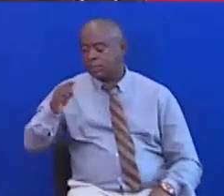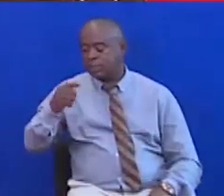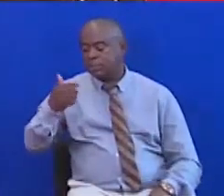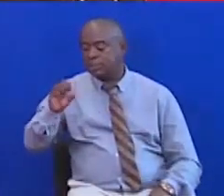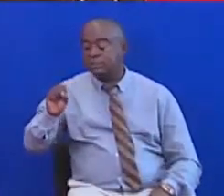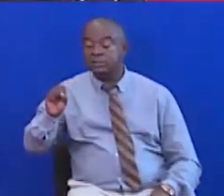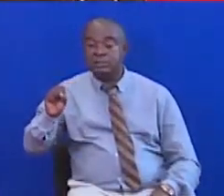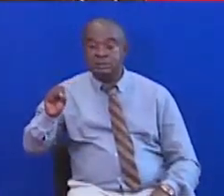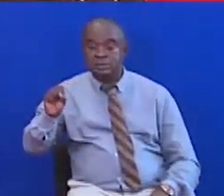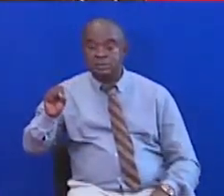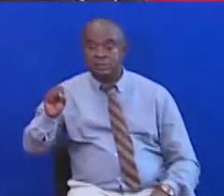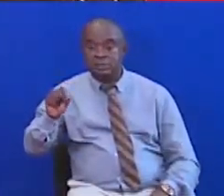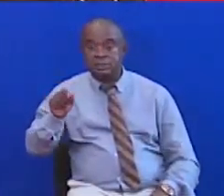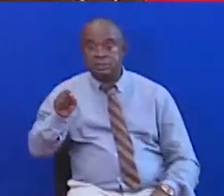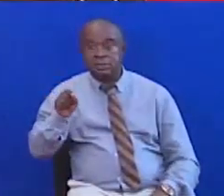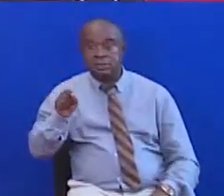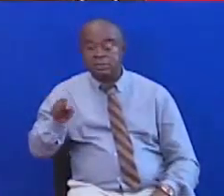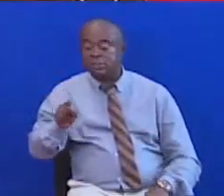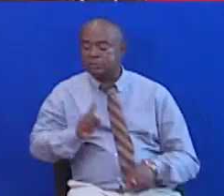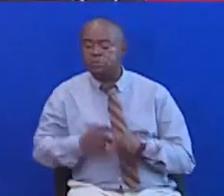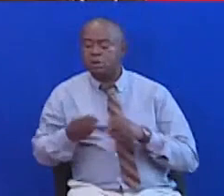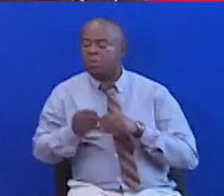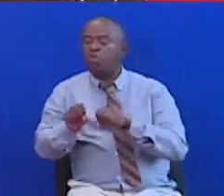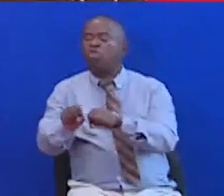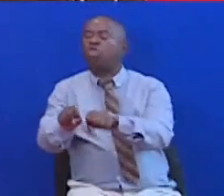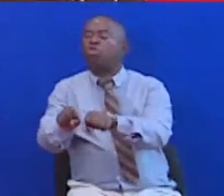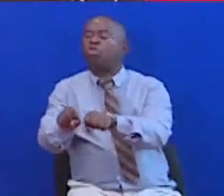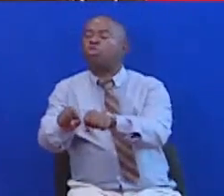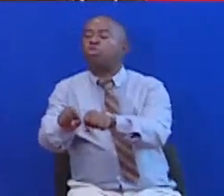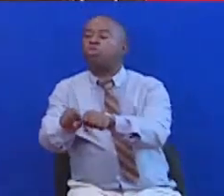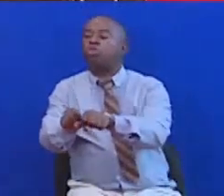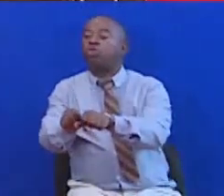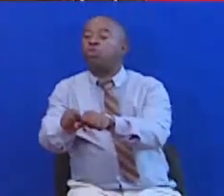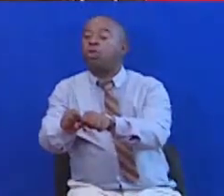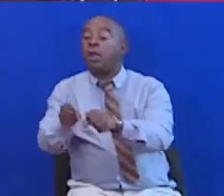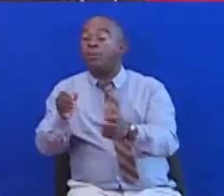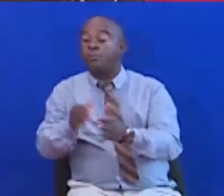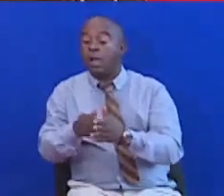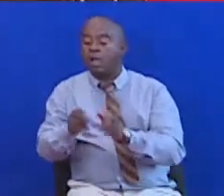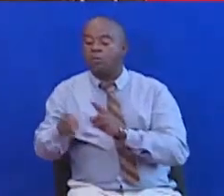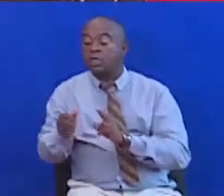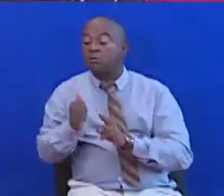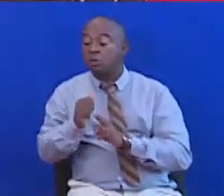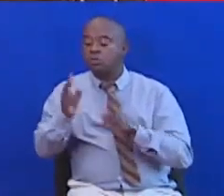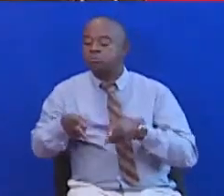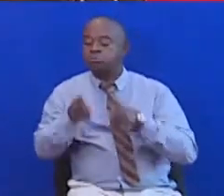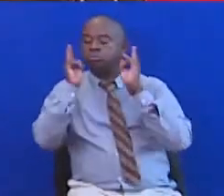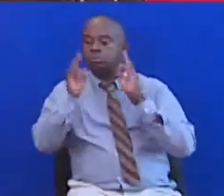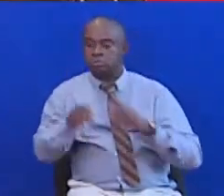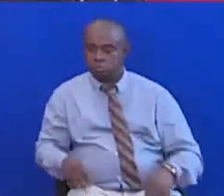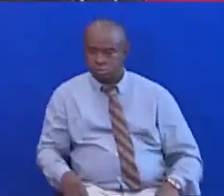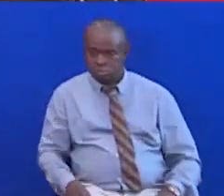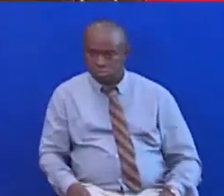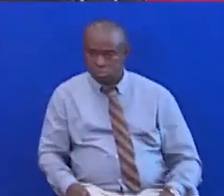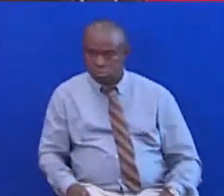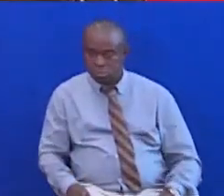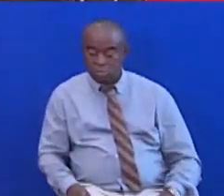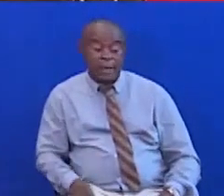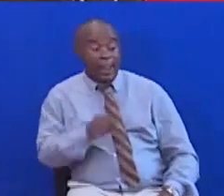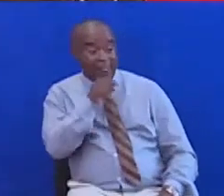Ilishindikana. TIX imekuwa donda ndugu mpaka mkataba umeisha Desemba juzi. Ndio maana leo mheshimiwa